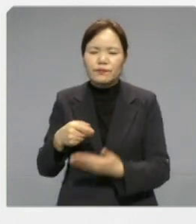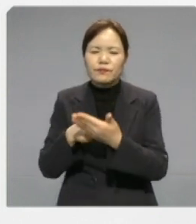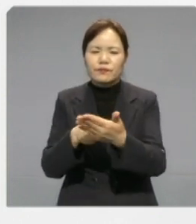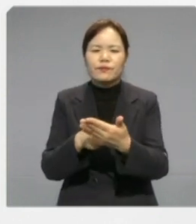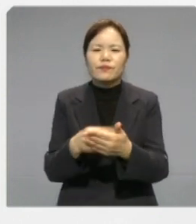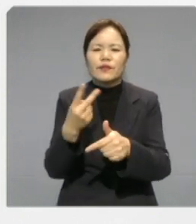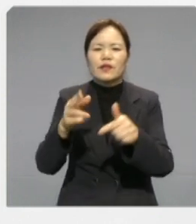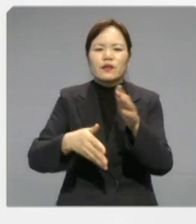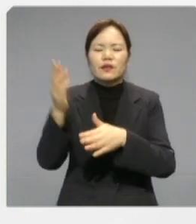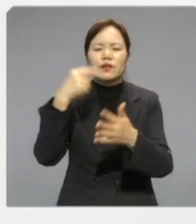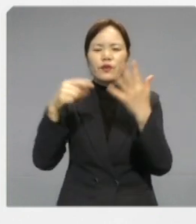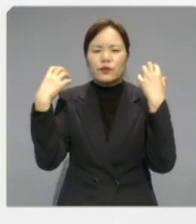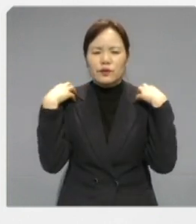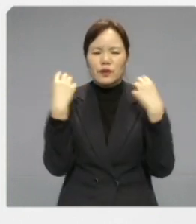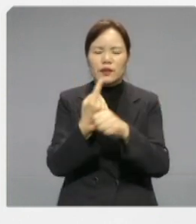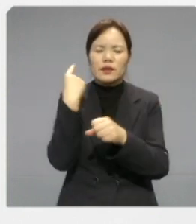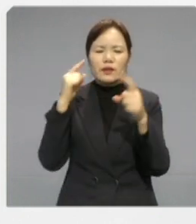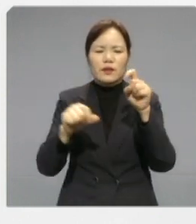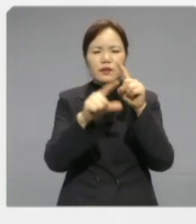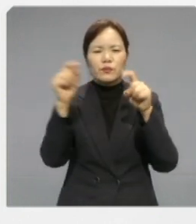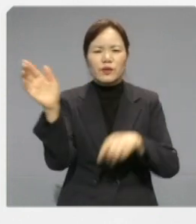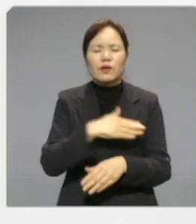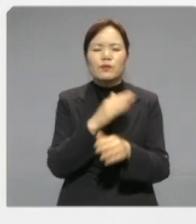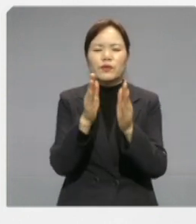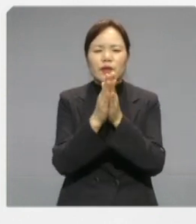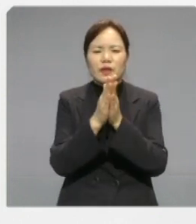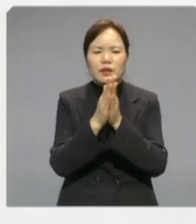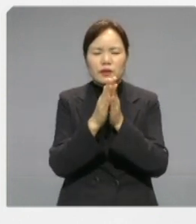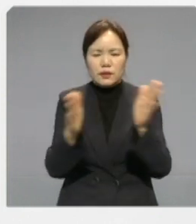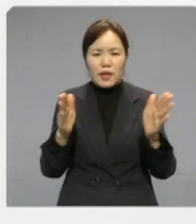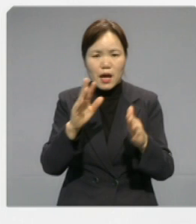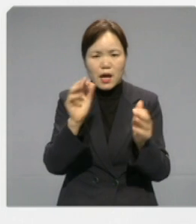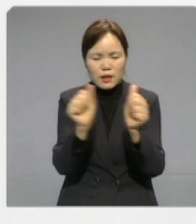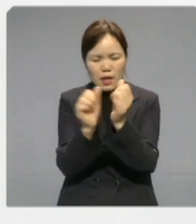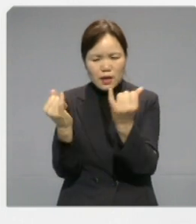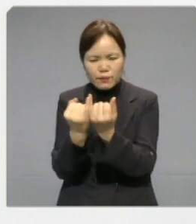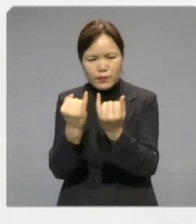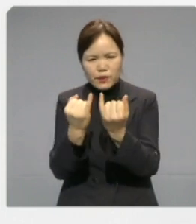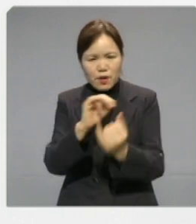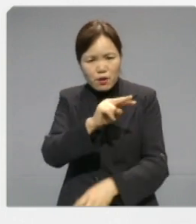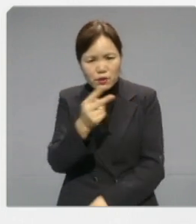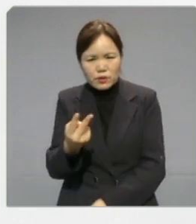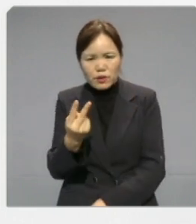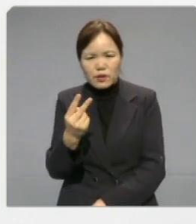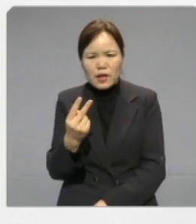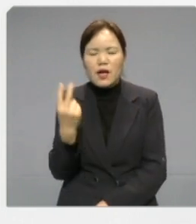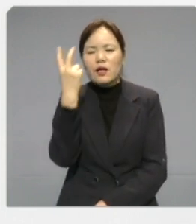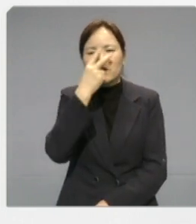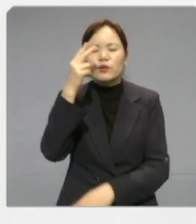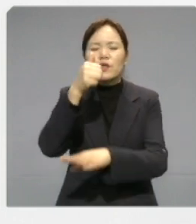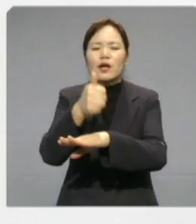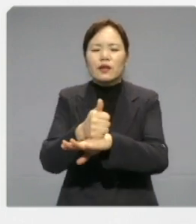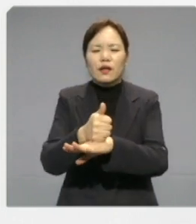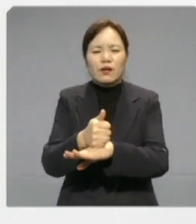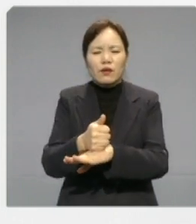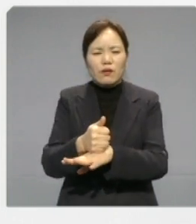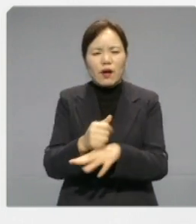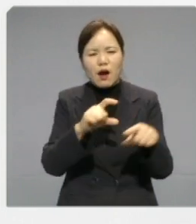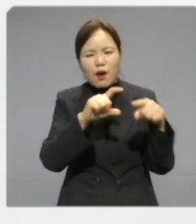지난해 11월부터 실시한 도림고 남녀공학 전환 타당성 용역 설문조사 결과